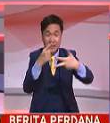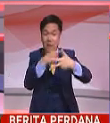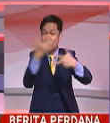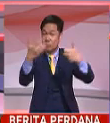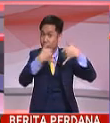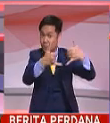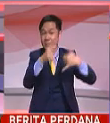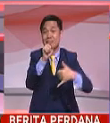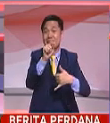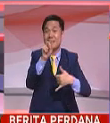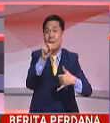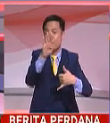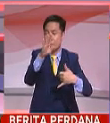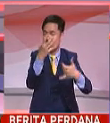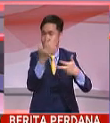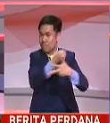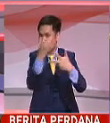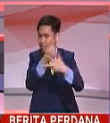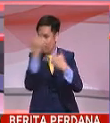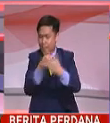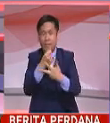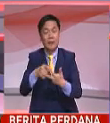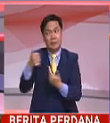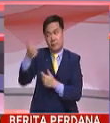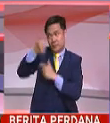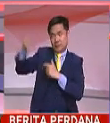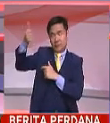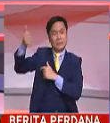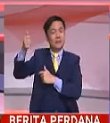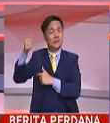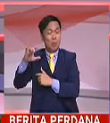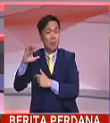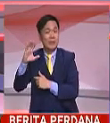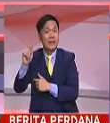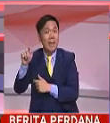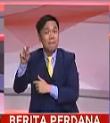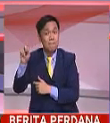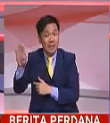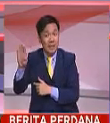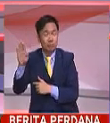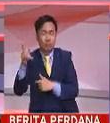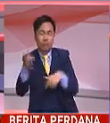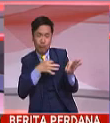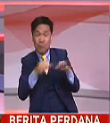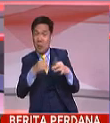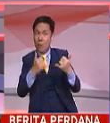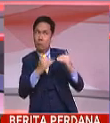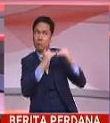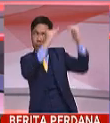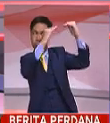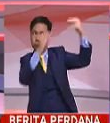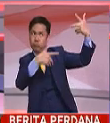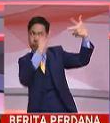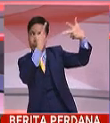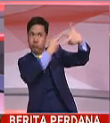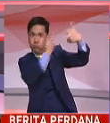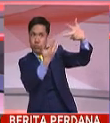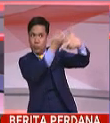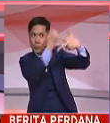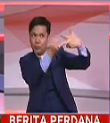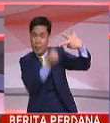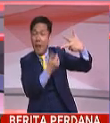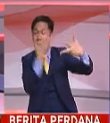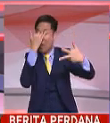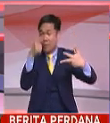b satu pegawai perkhidmatan cooperate MB Muhammad Arifin Zainal berkata pasukan TNI meletakkan sastra yang tinggi Kernel kombinasi